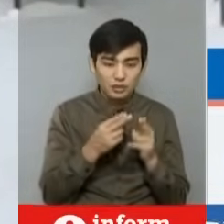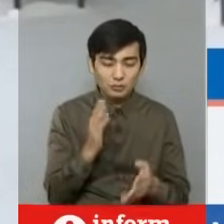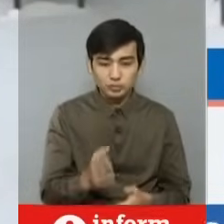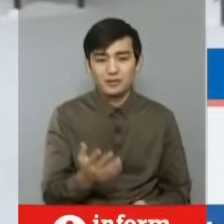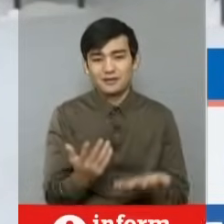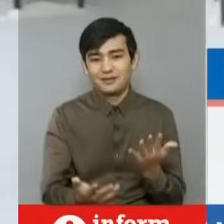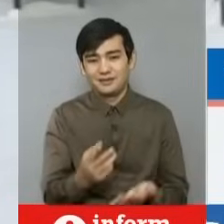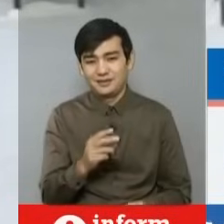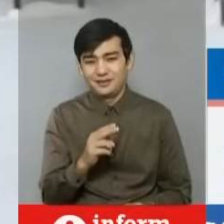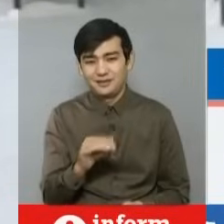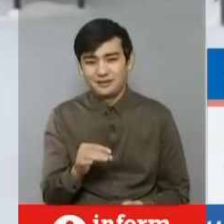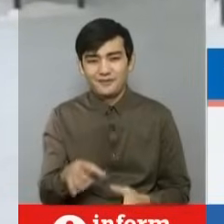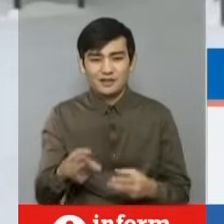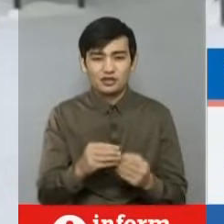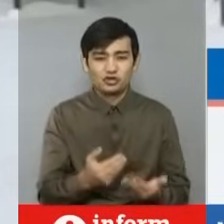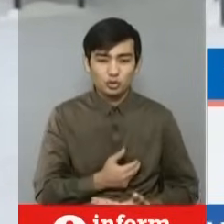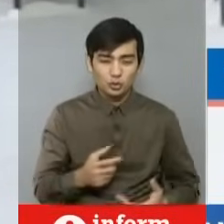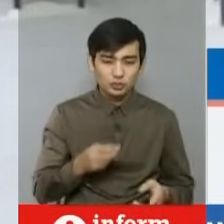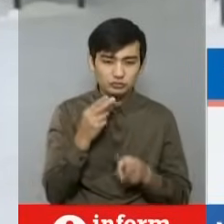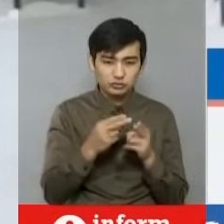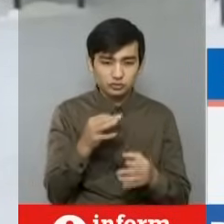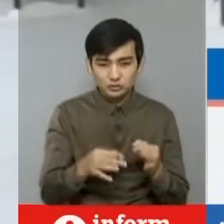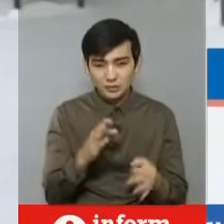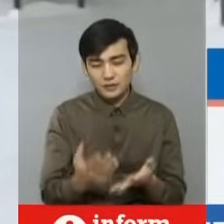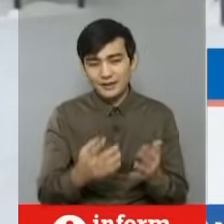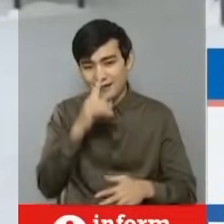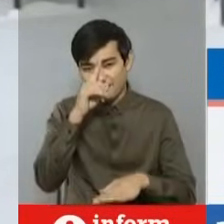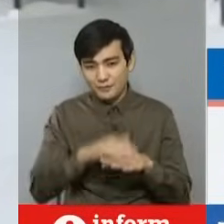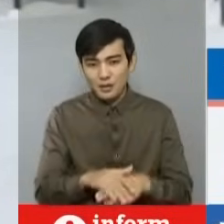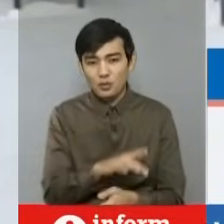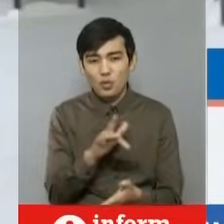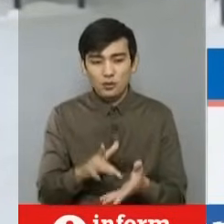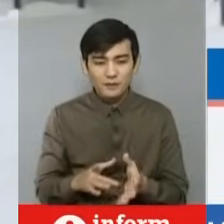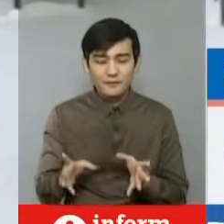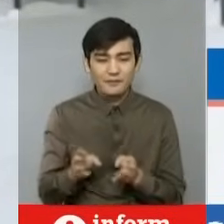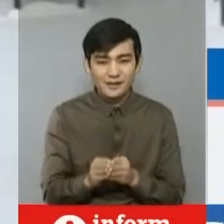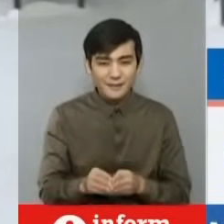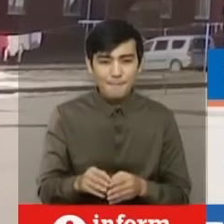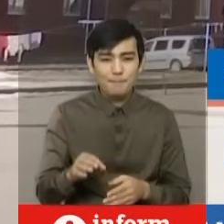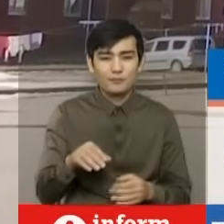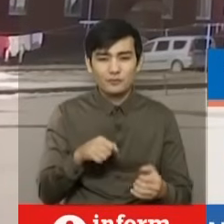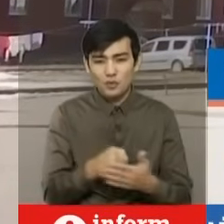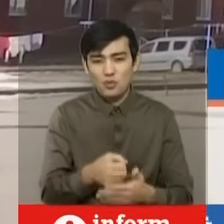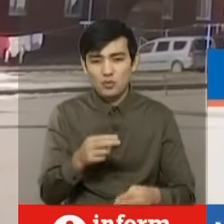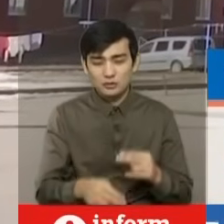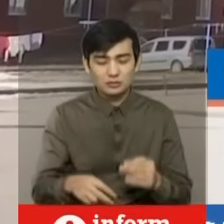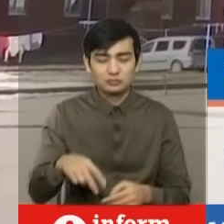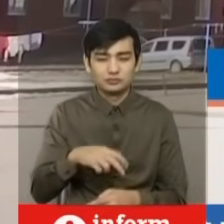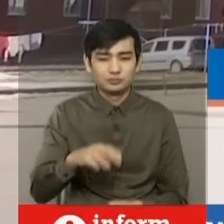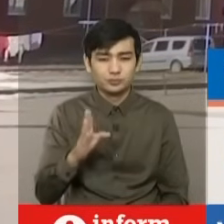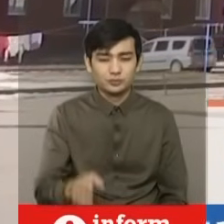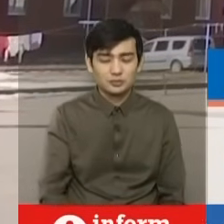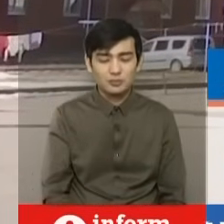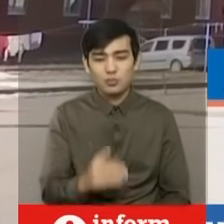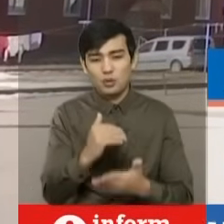подавать все жильцы Ну соответственно Акимат города будет сопровождать всё Весь процесс до конца дома построены по госпрограмме